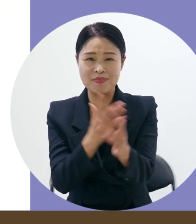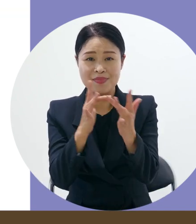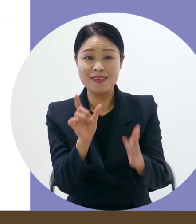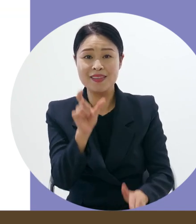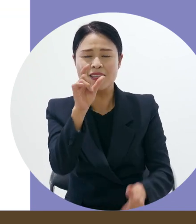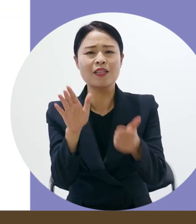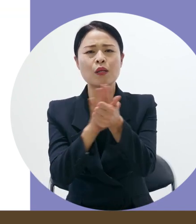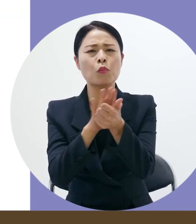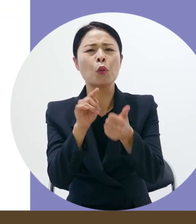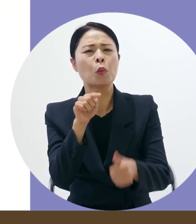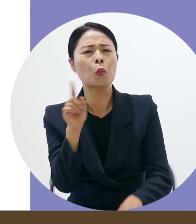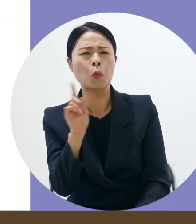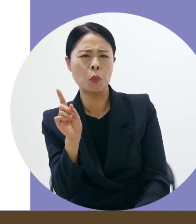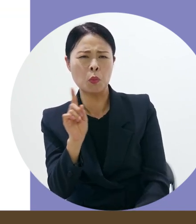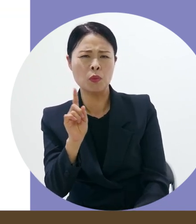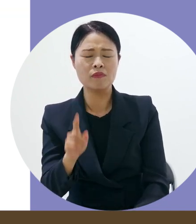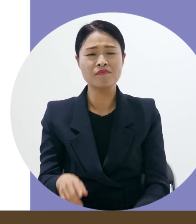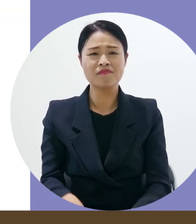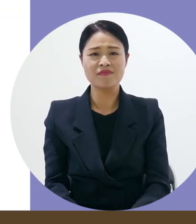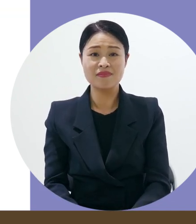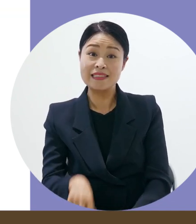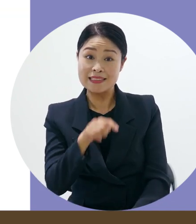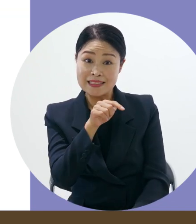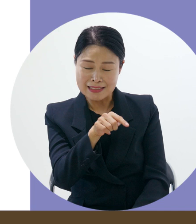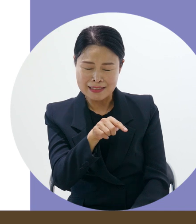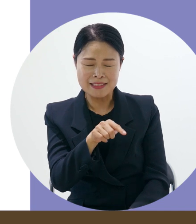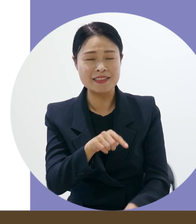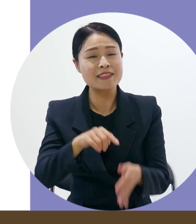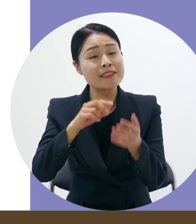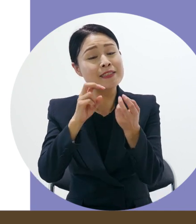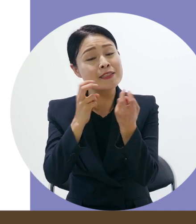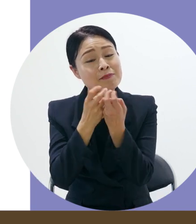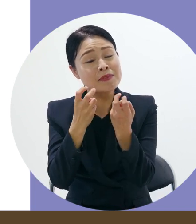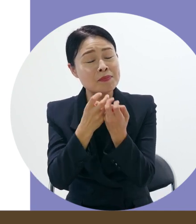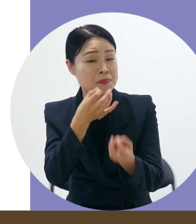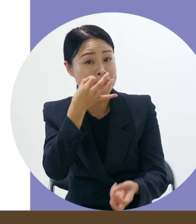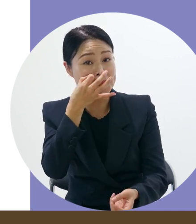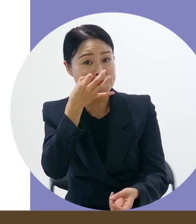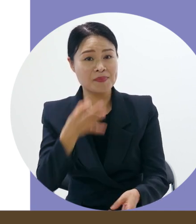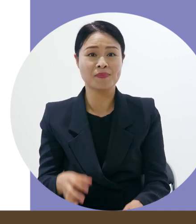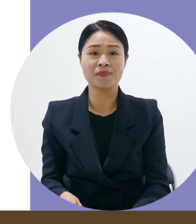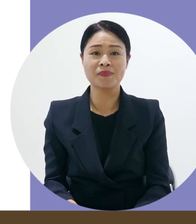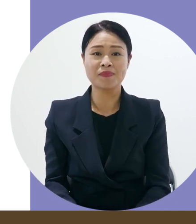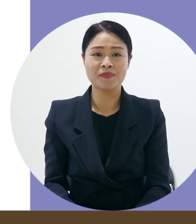간편 검색 서비스가 뭘까? 이럴 때 사용하세요.